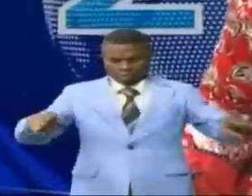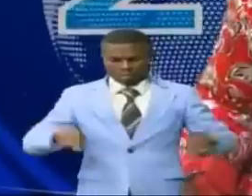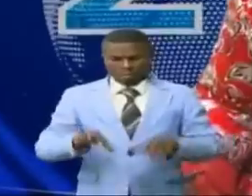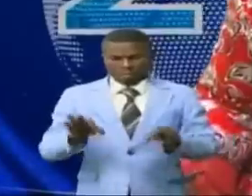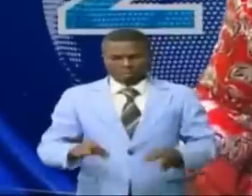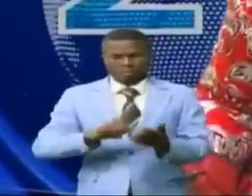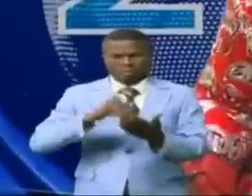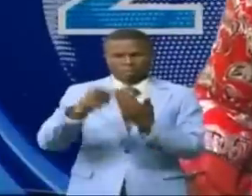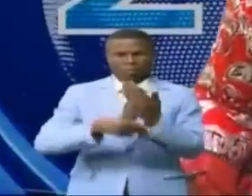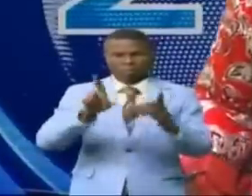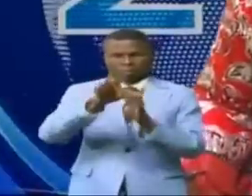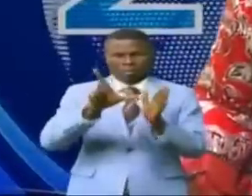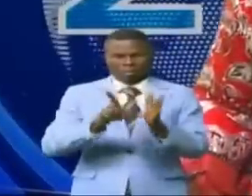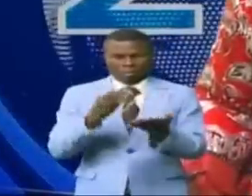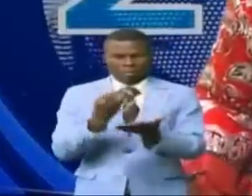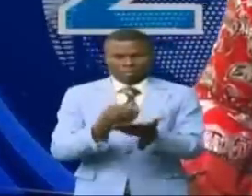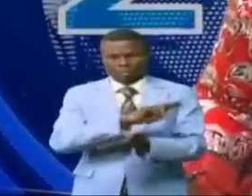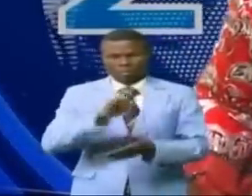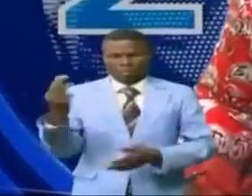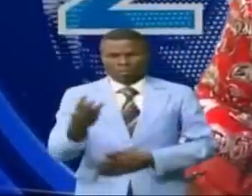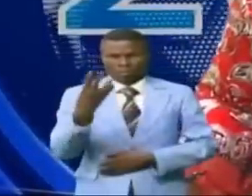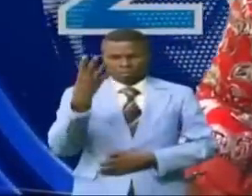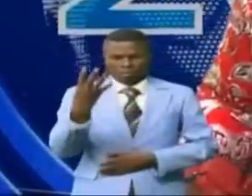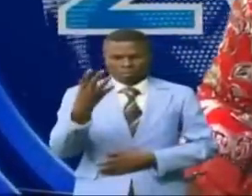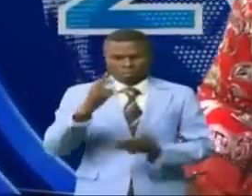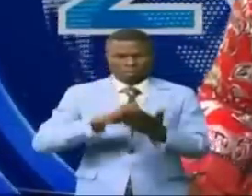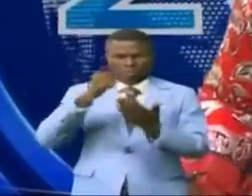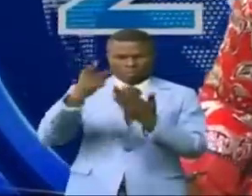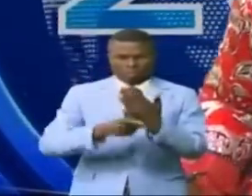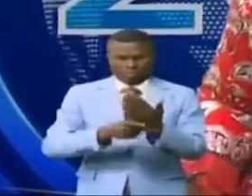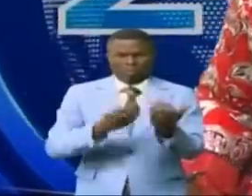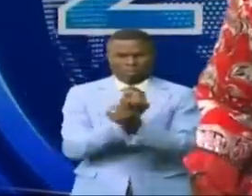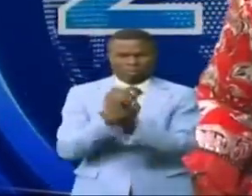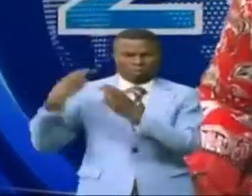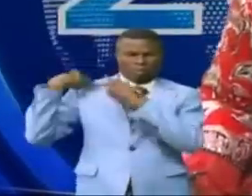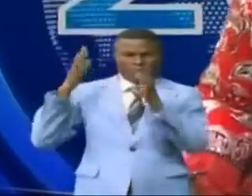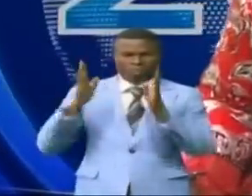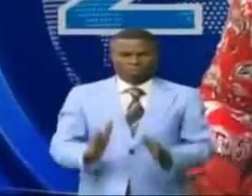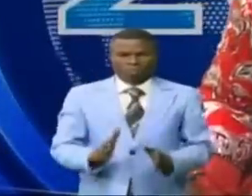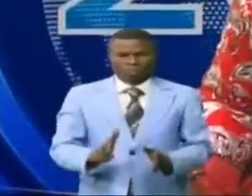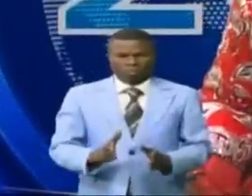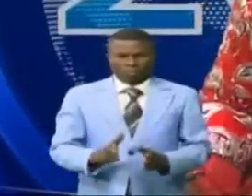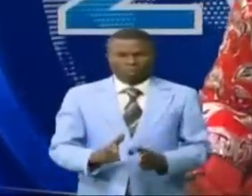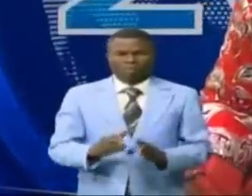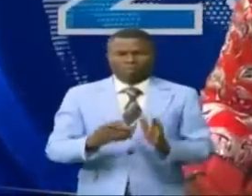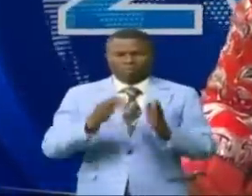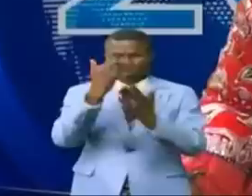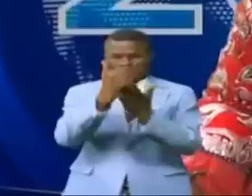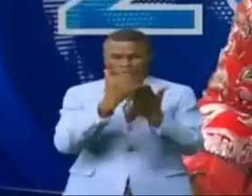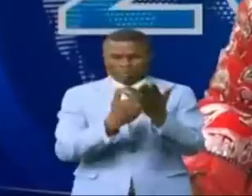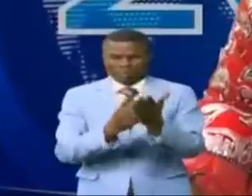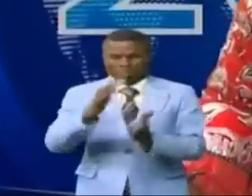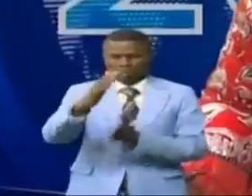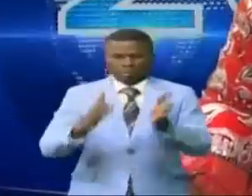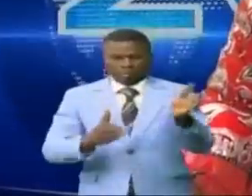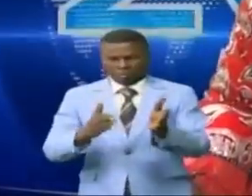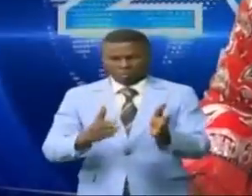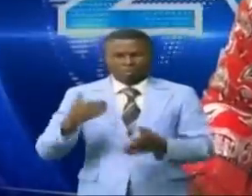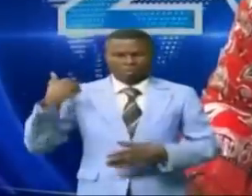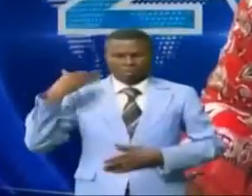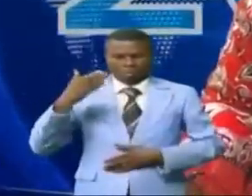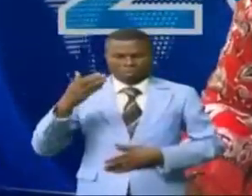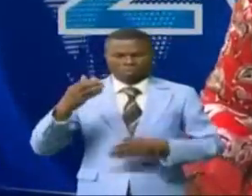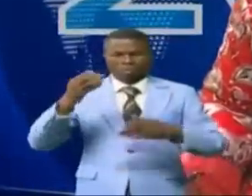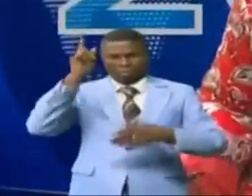Ce projet de loi des finances 2024 est un projet de responsabilité par sa configuration des recettes, a dit le chef